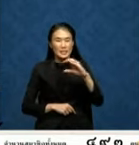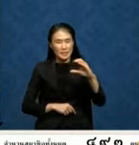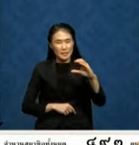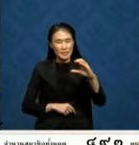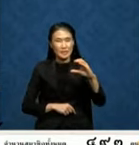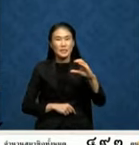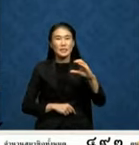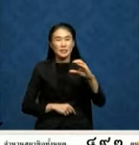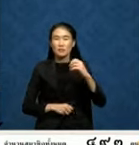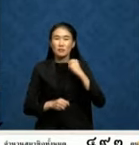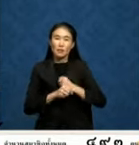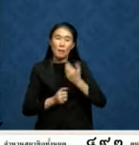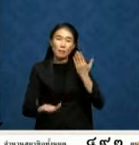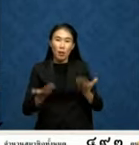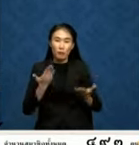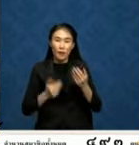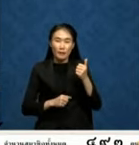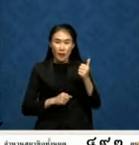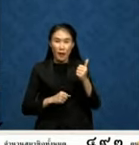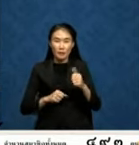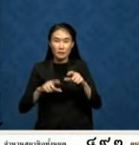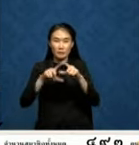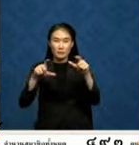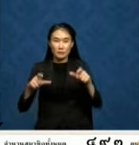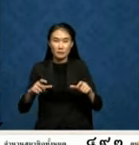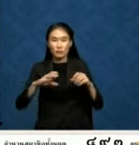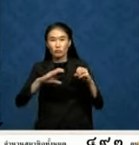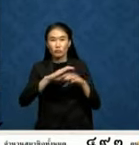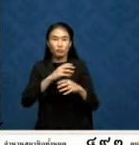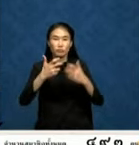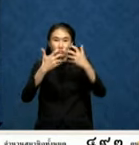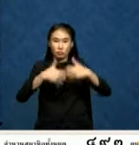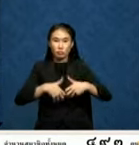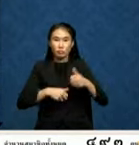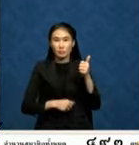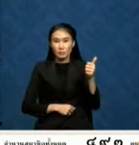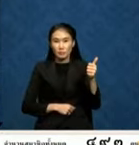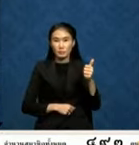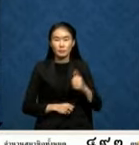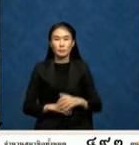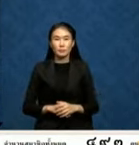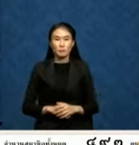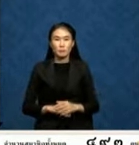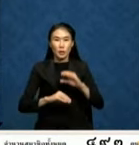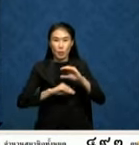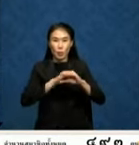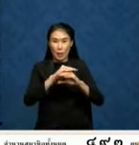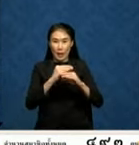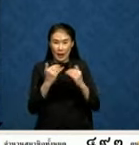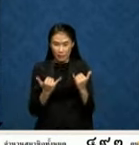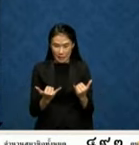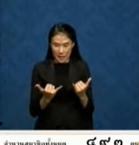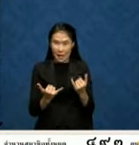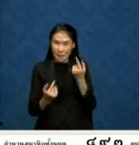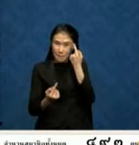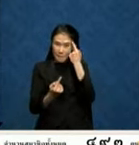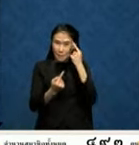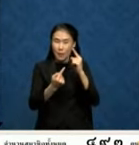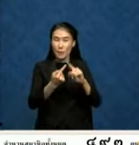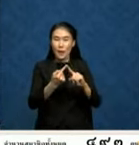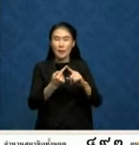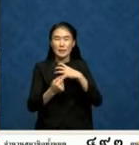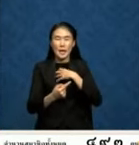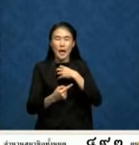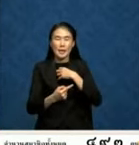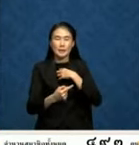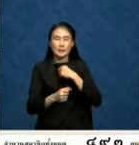บคู่กับทุกๆอิเล็กตรอนที่รับเข้าไปที่ภาคอุตสาหกรรมนะครับซึ่งโครงการนี้ก็จะมีเป้าประสงค์ที่ต้อง